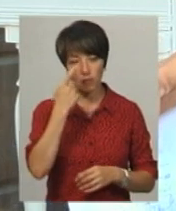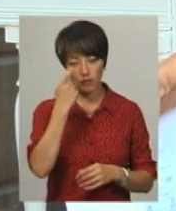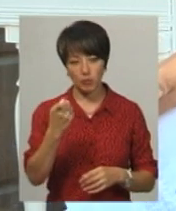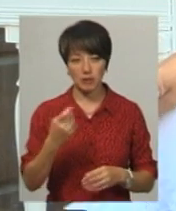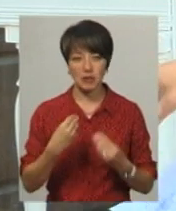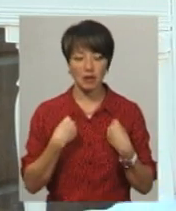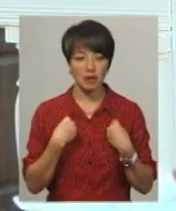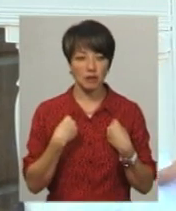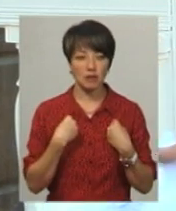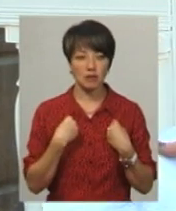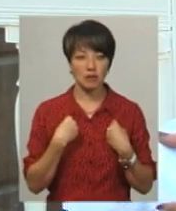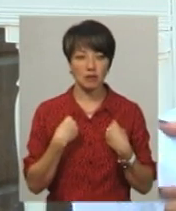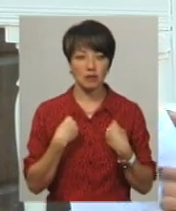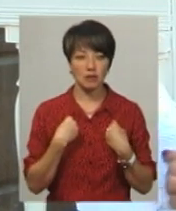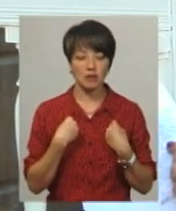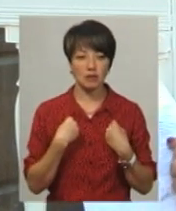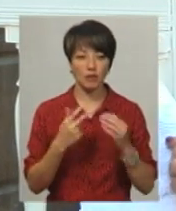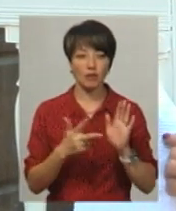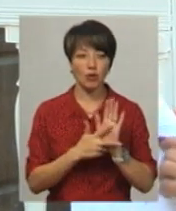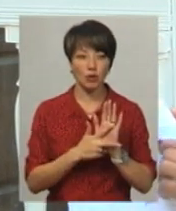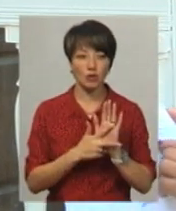повідомлення вона мені вручає